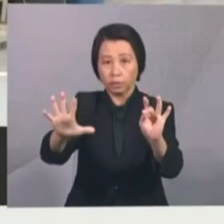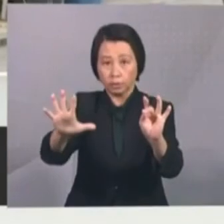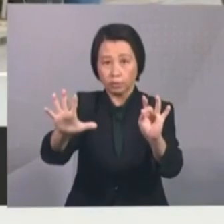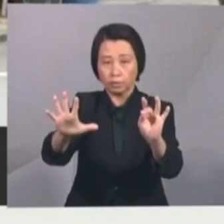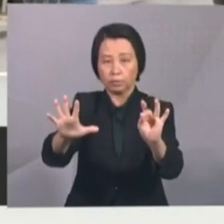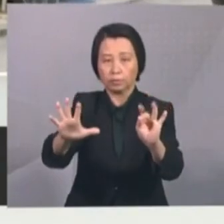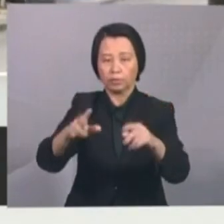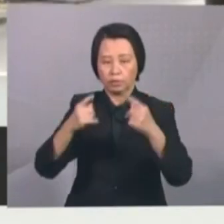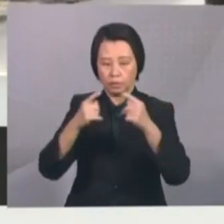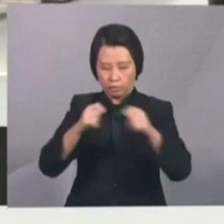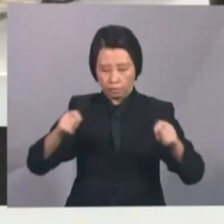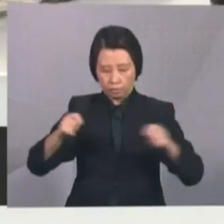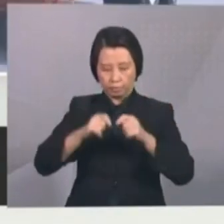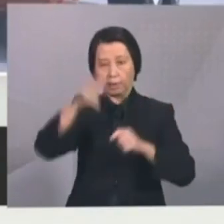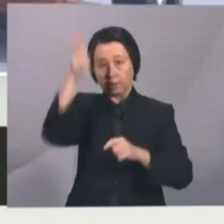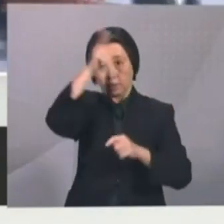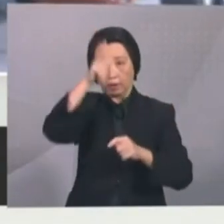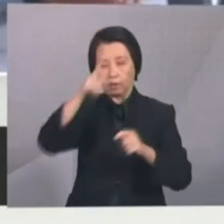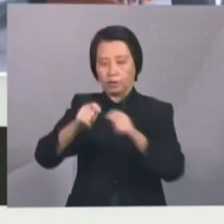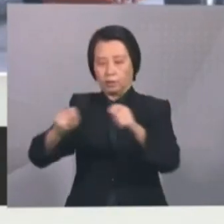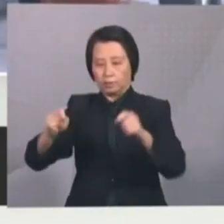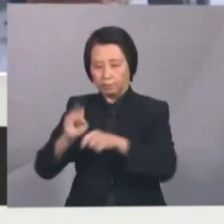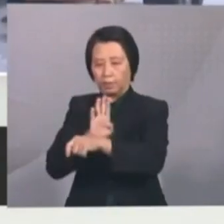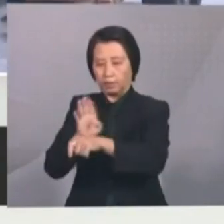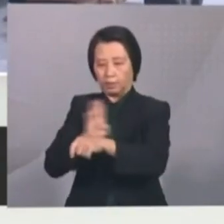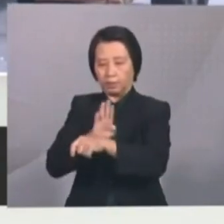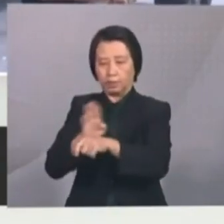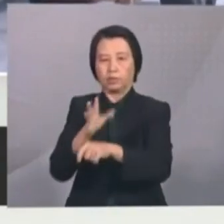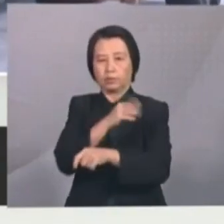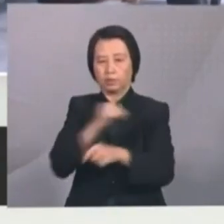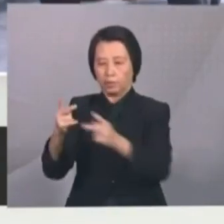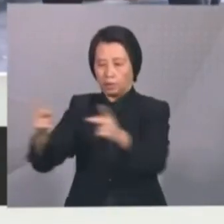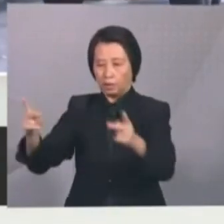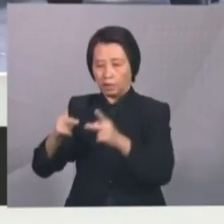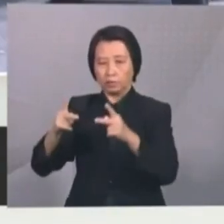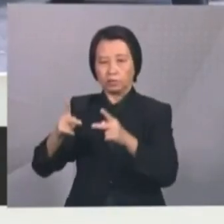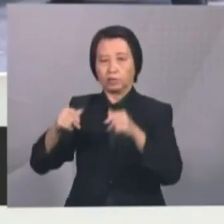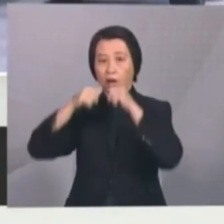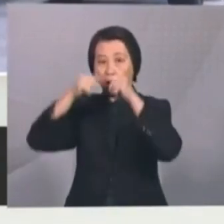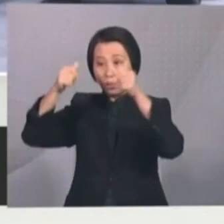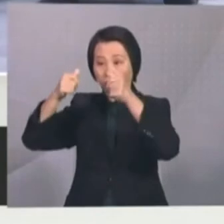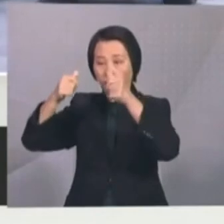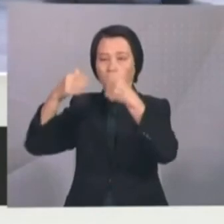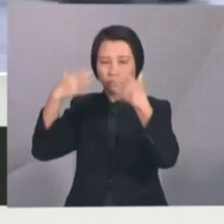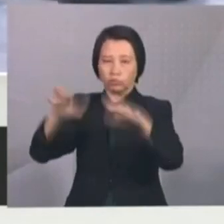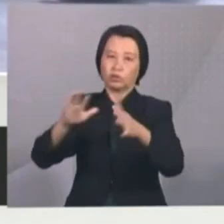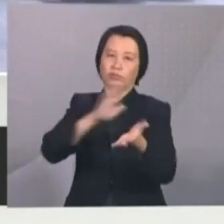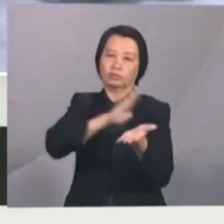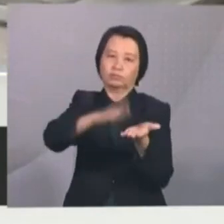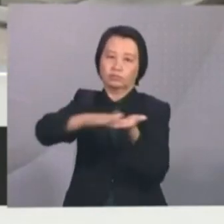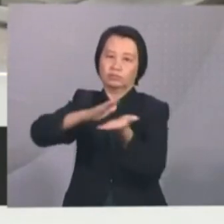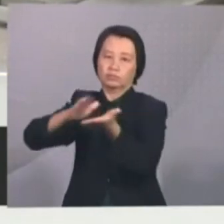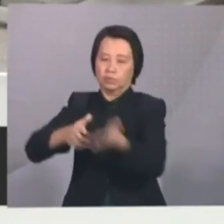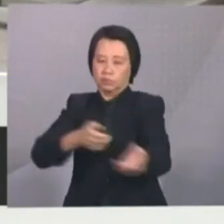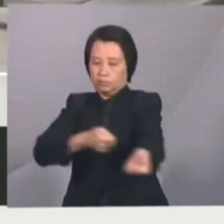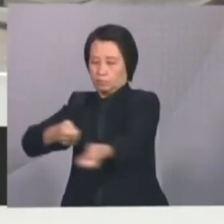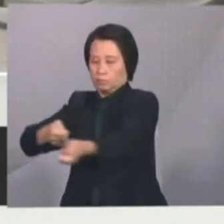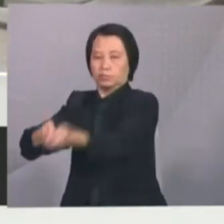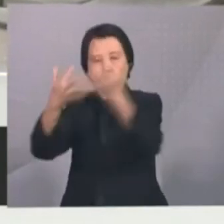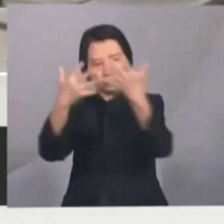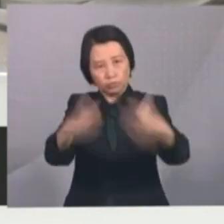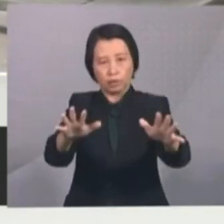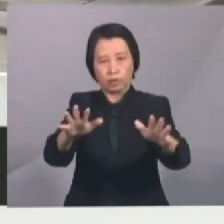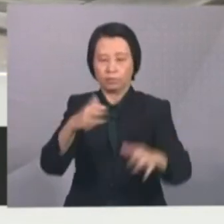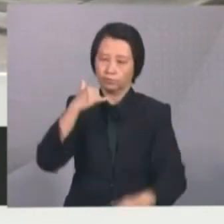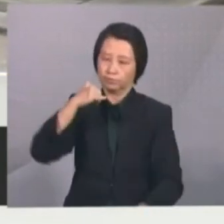premis Yes penjagaan dan kawasan awam telah disanitasi semalam